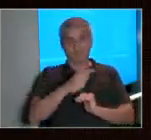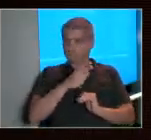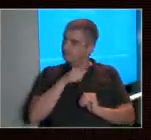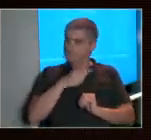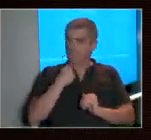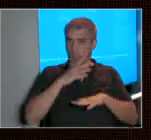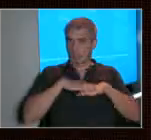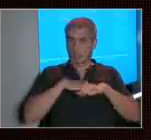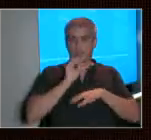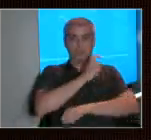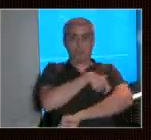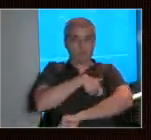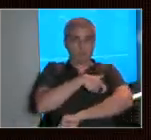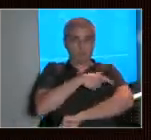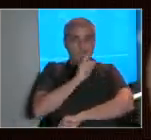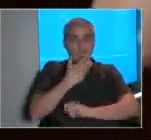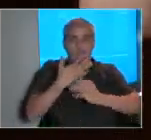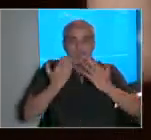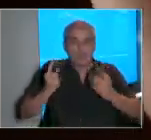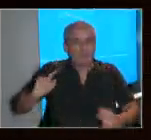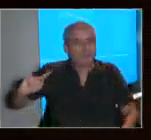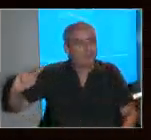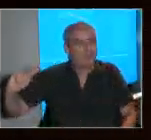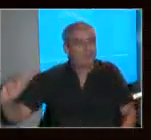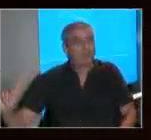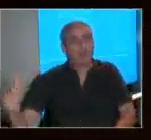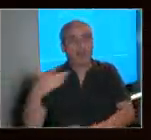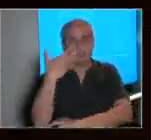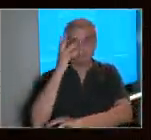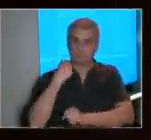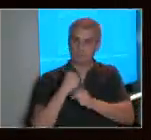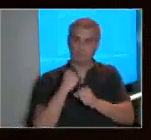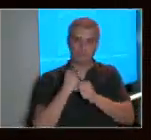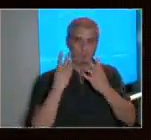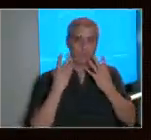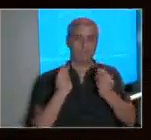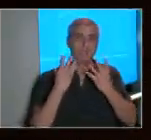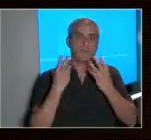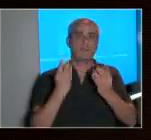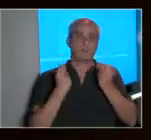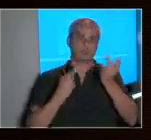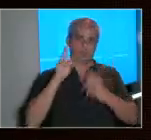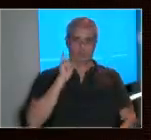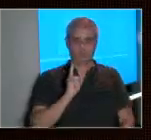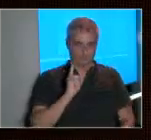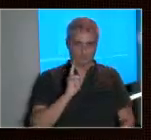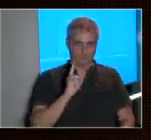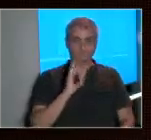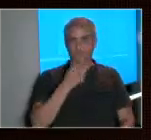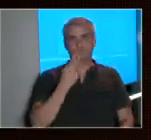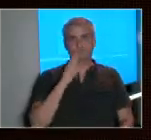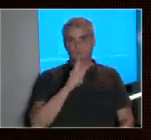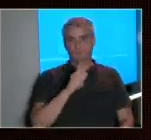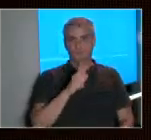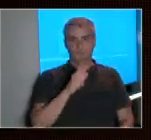את זה אמרו המומחים של האום, וגם ברור שכל המדינות צריכות לעשות הרבה, הרבה, הרבה, הרבה יותר ממה שהם